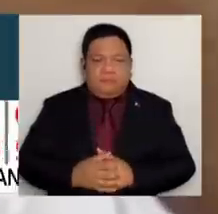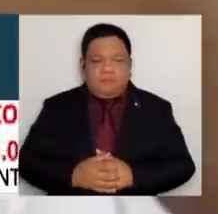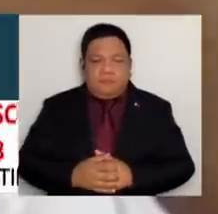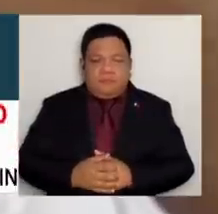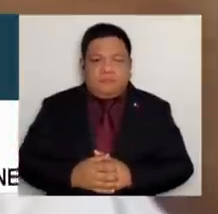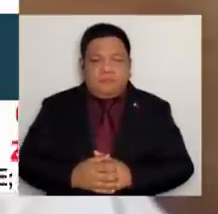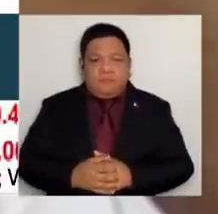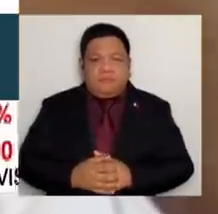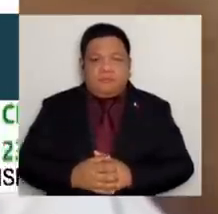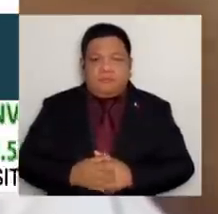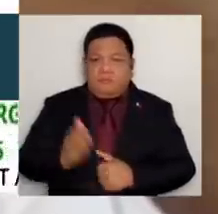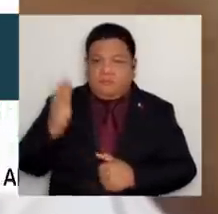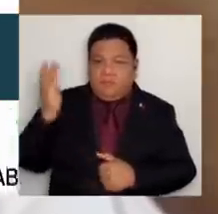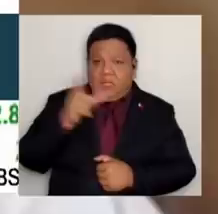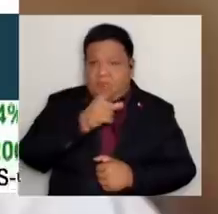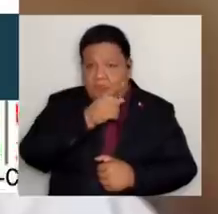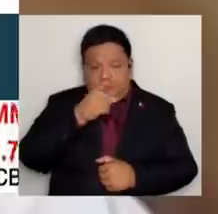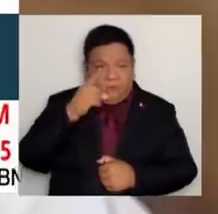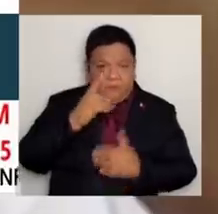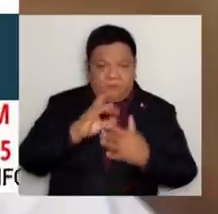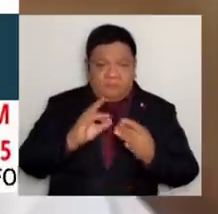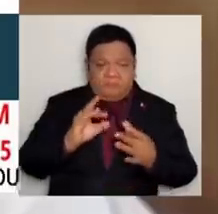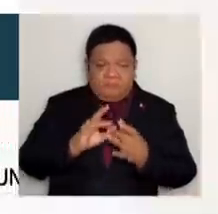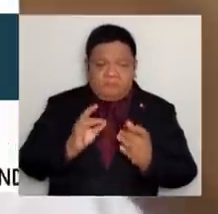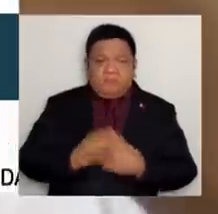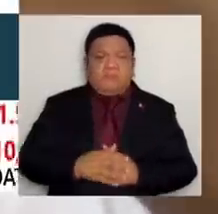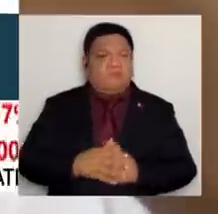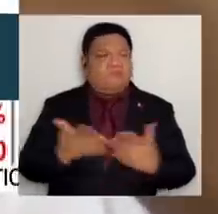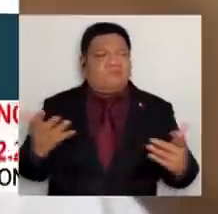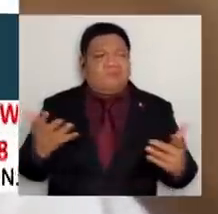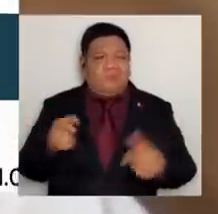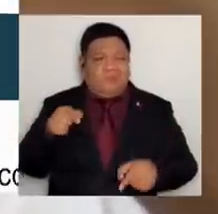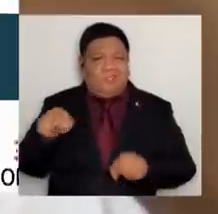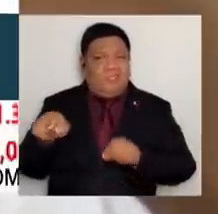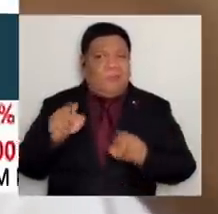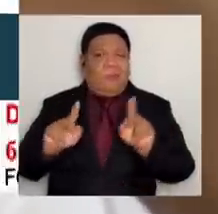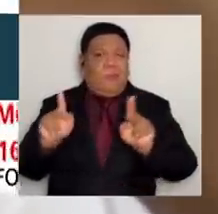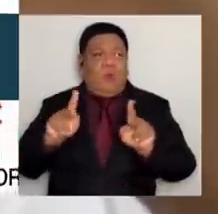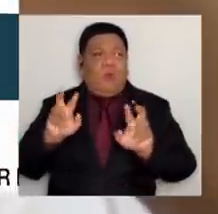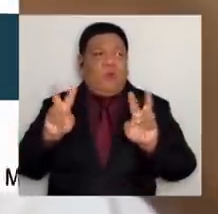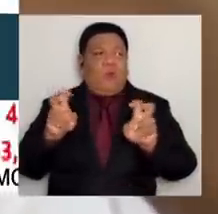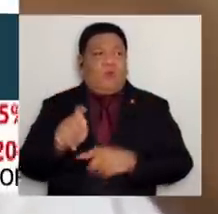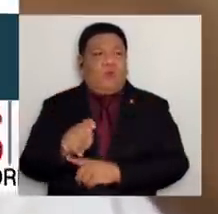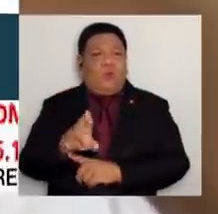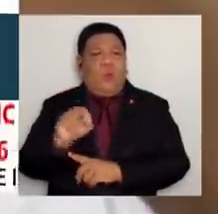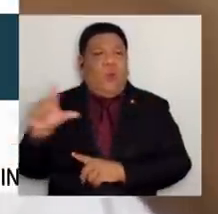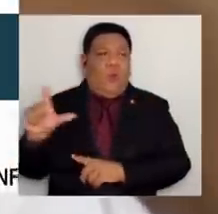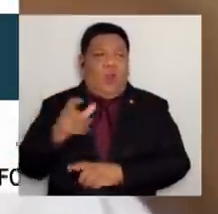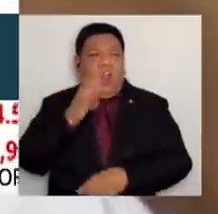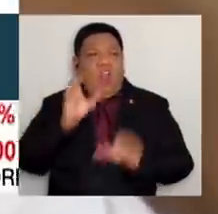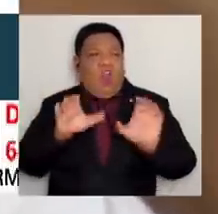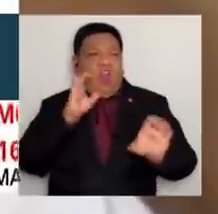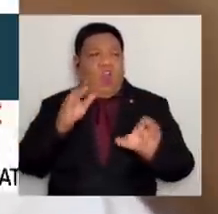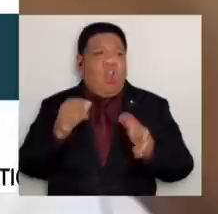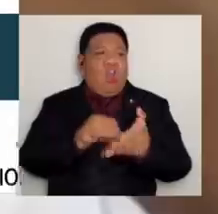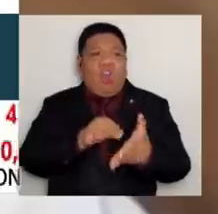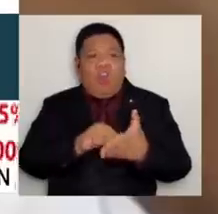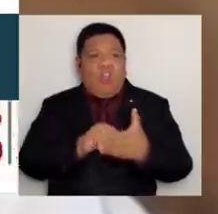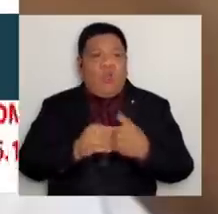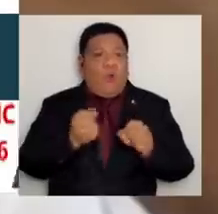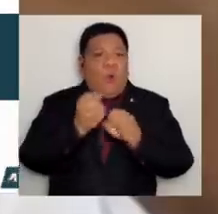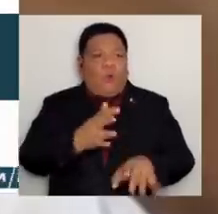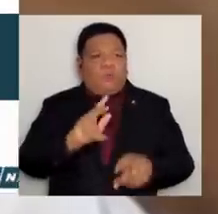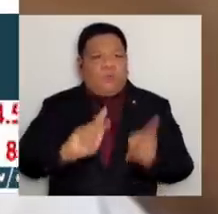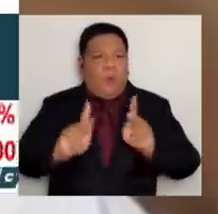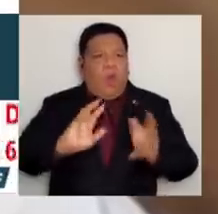Ano ba yung epekto ng pagkakaroon ng mga troll sa atin? Pinapag-away-away yung mga tao. Di ba ka,